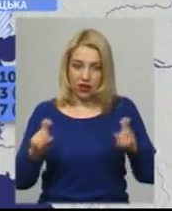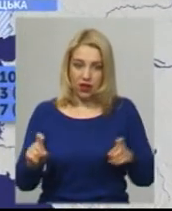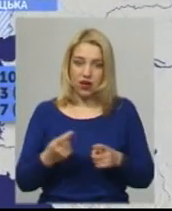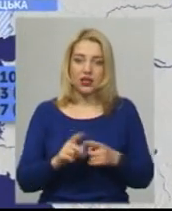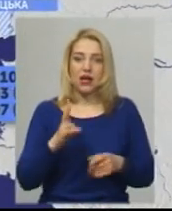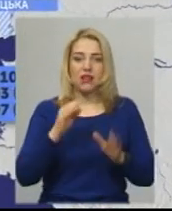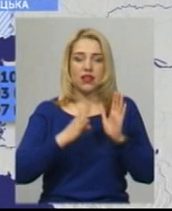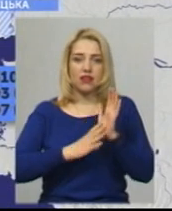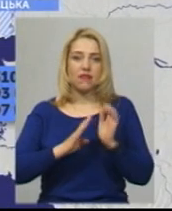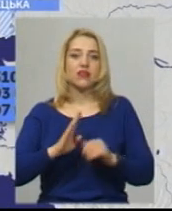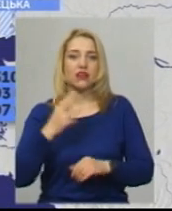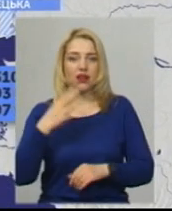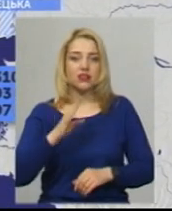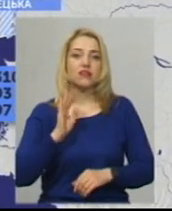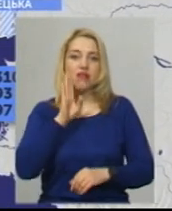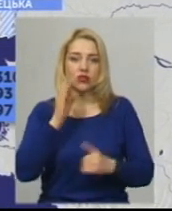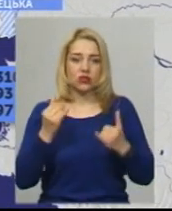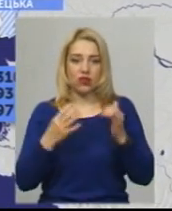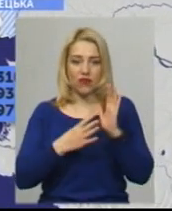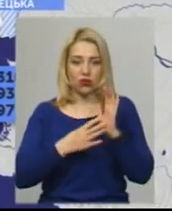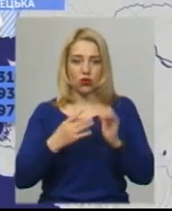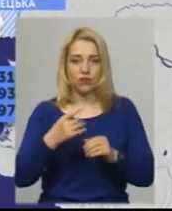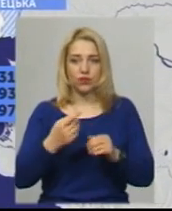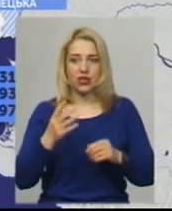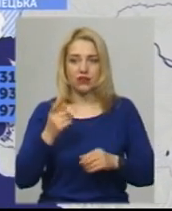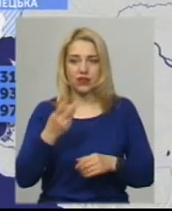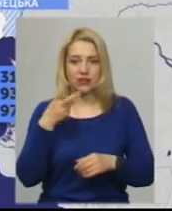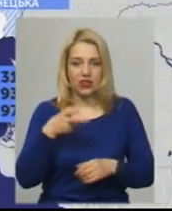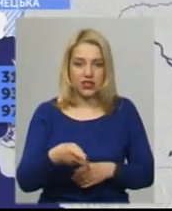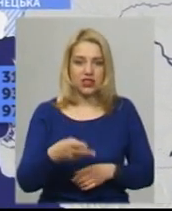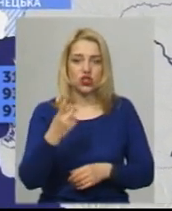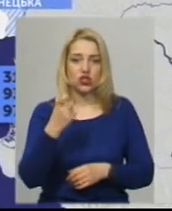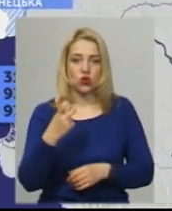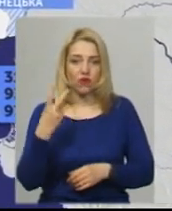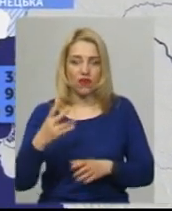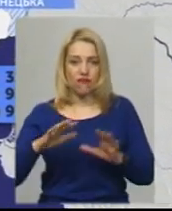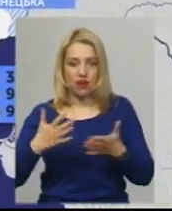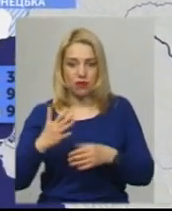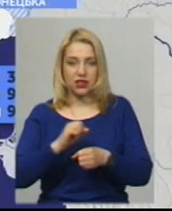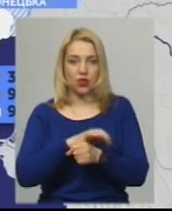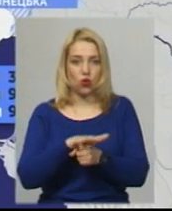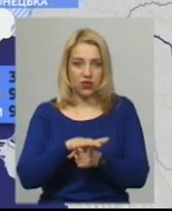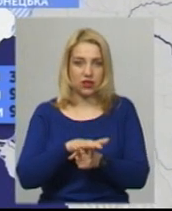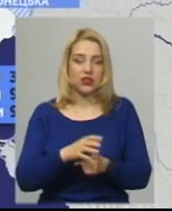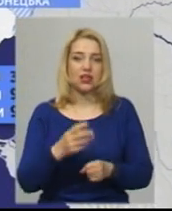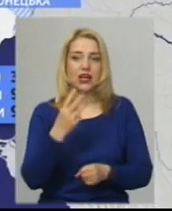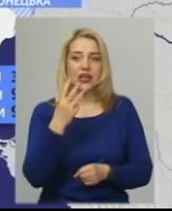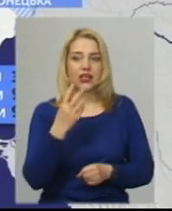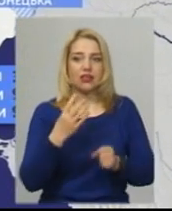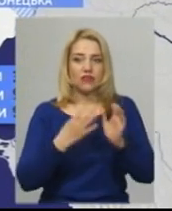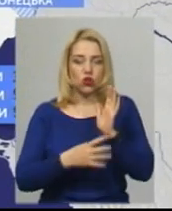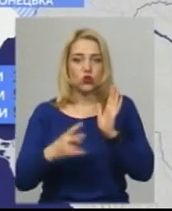13 квітня в Україні зафіксовано 3102 випадки COVID-19. З них 93 летальних та